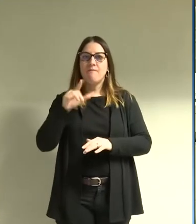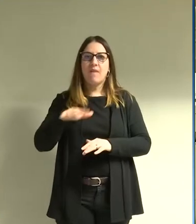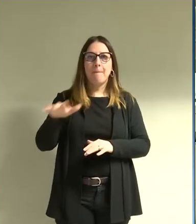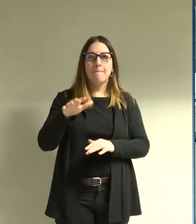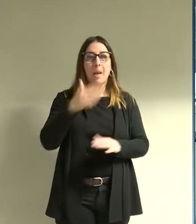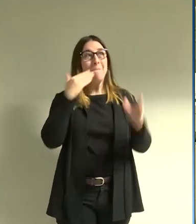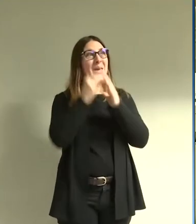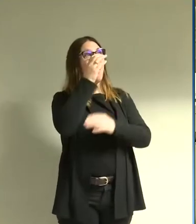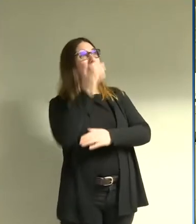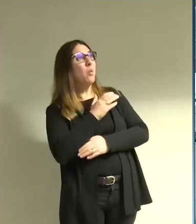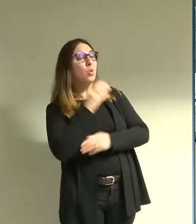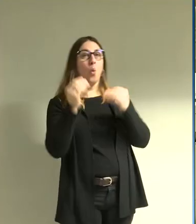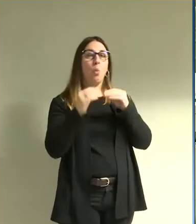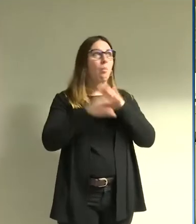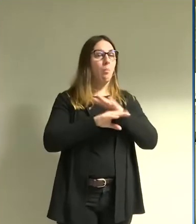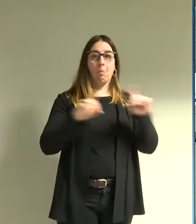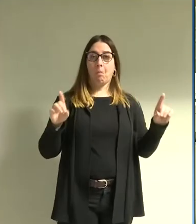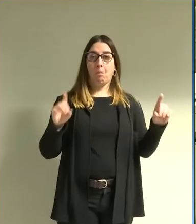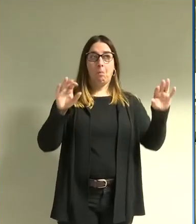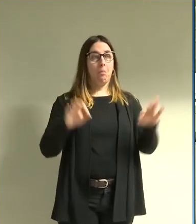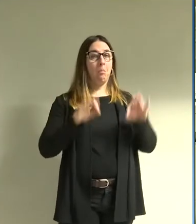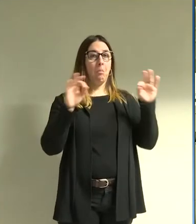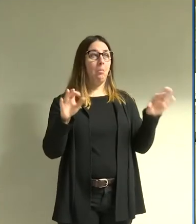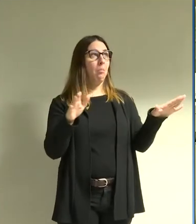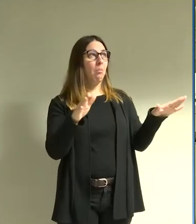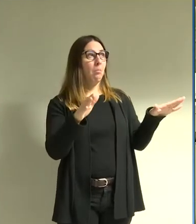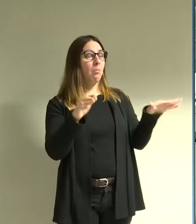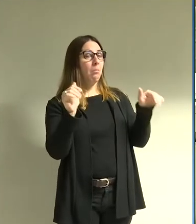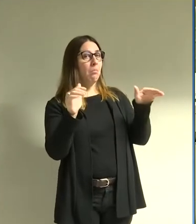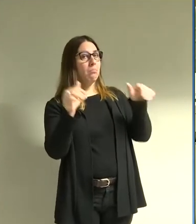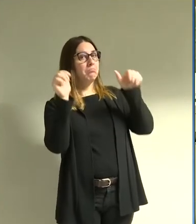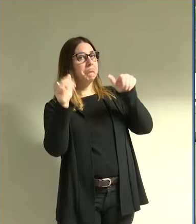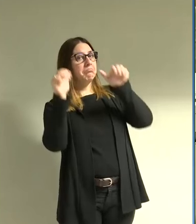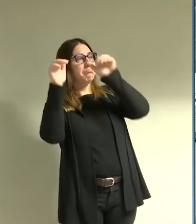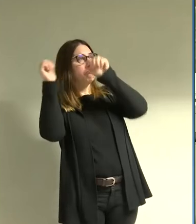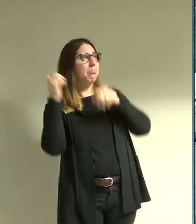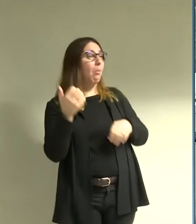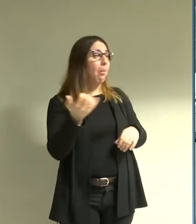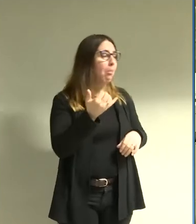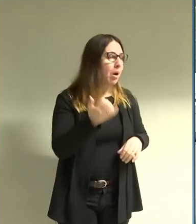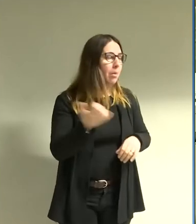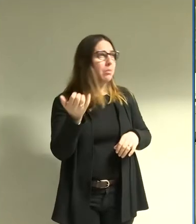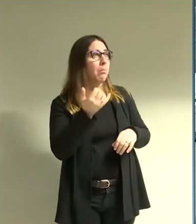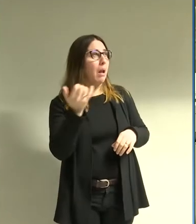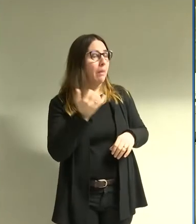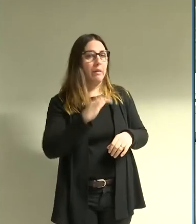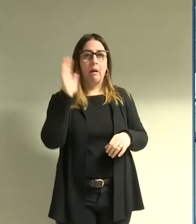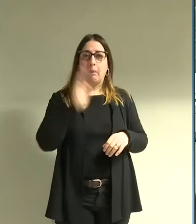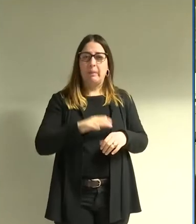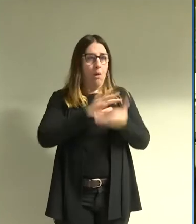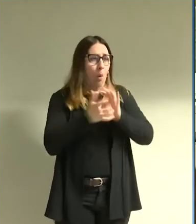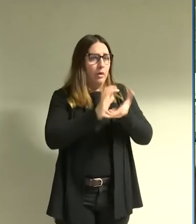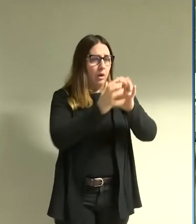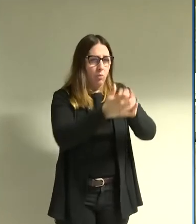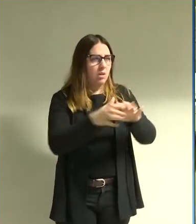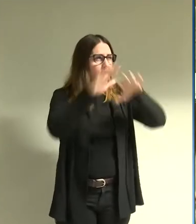écoutez au contraire ils désertent progressivement ses instances que d'aucuns qualifieraient d' usine à gaz dans comprenant ni